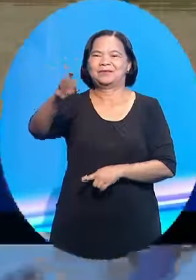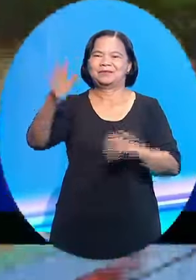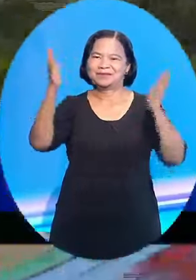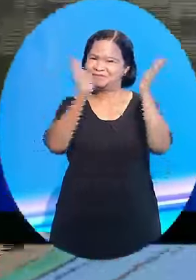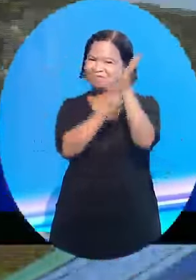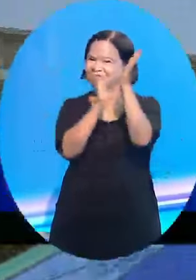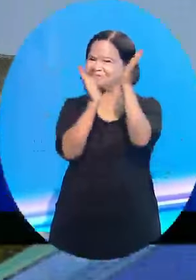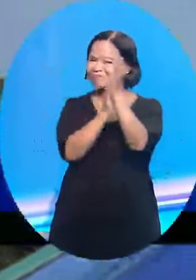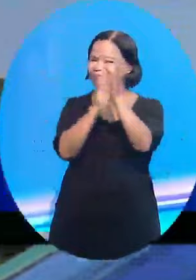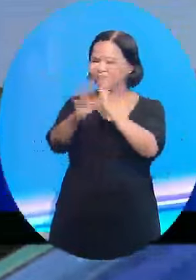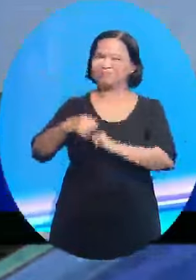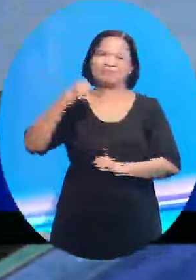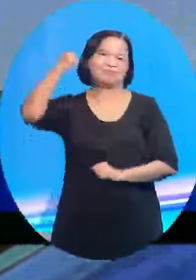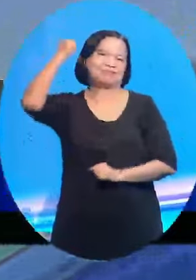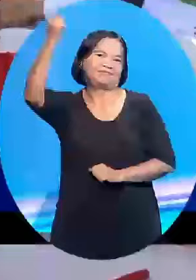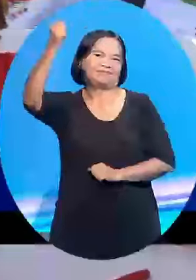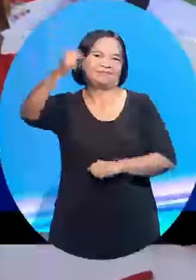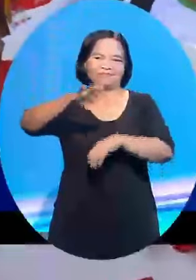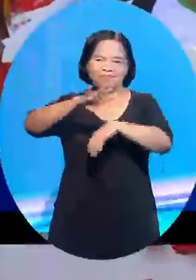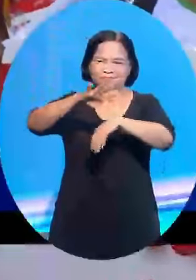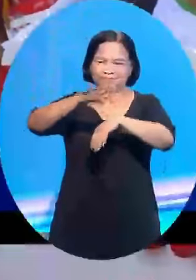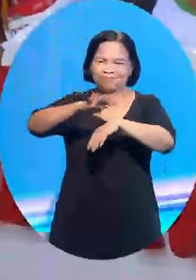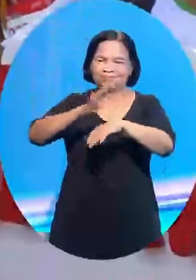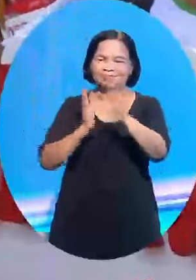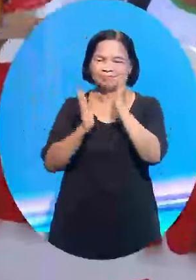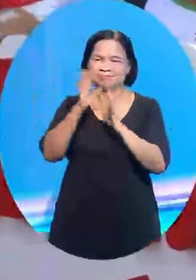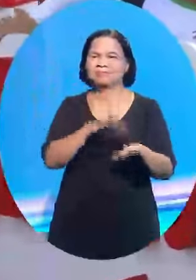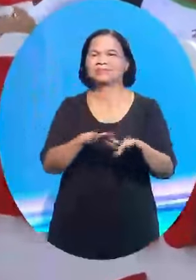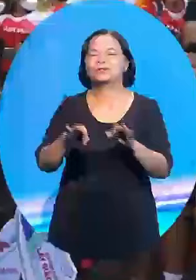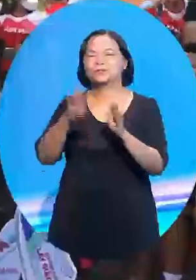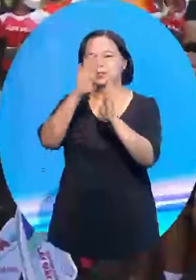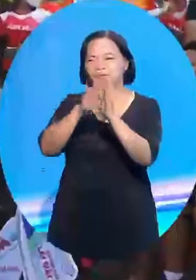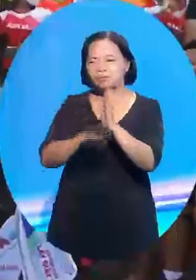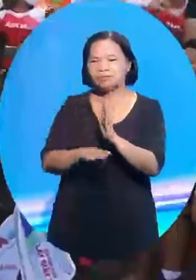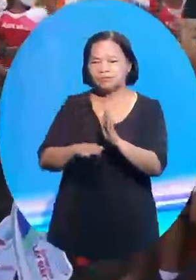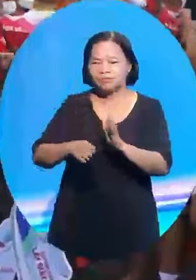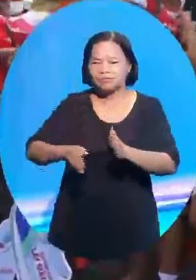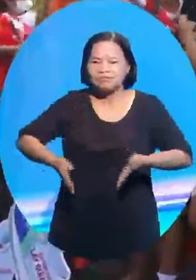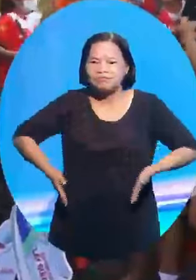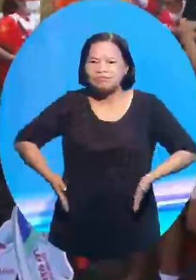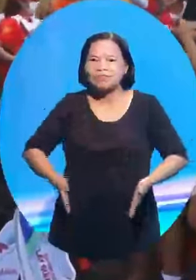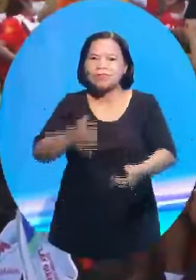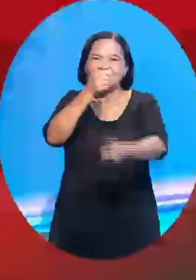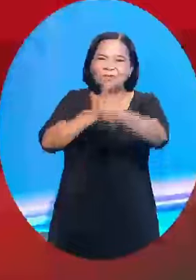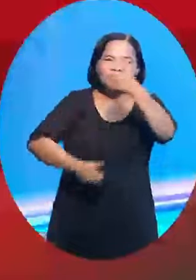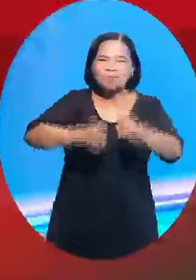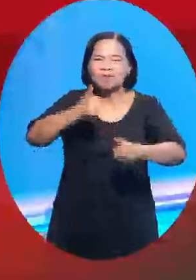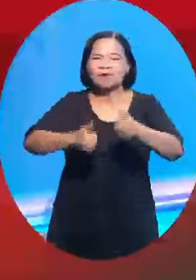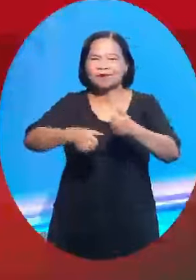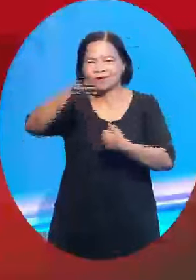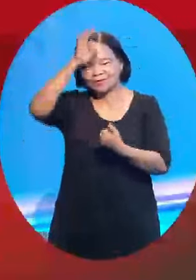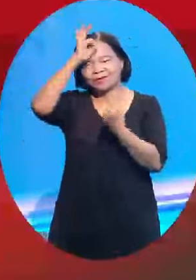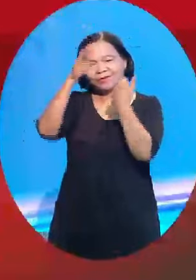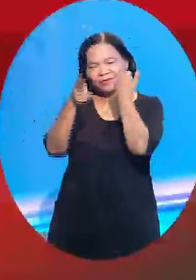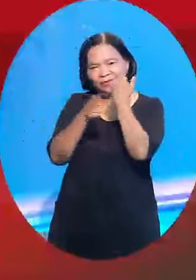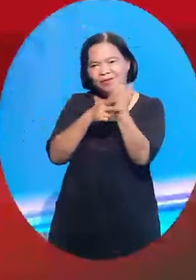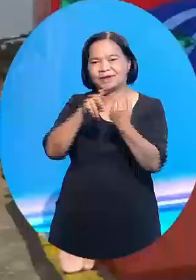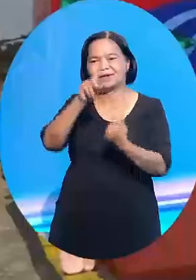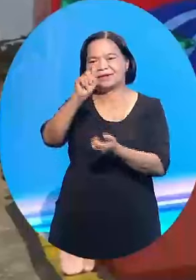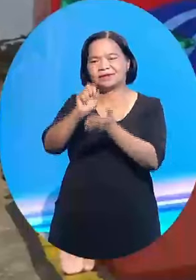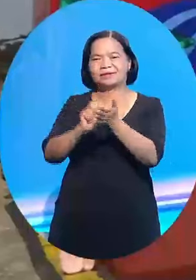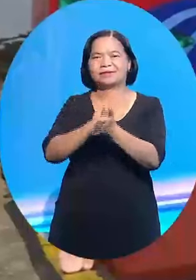sắc giành chiến thắng ở các lần thử thách. Sau thành phố Hồ Chí Minh, chương trình Đường đua bùng sức sống sẽ tiếp tục diễn ra tại thủ đô Hà Nội vào ngày 9